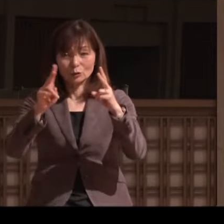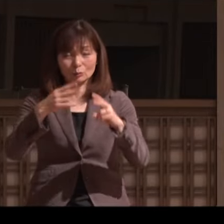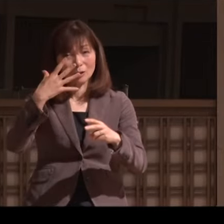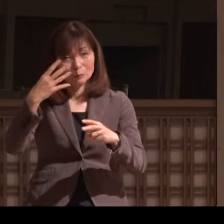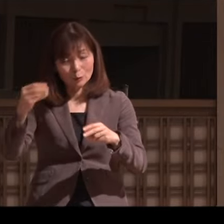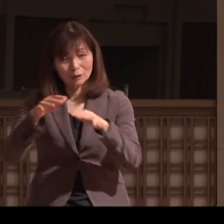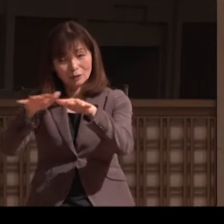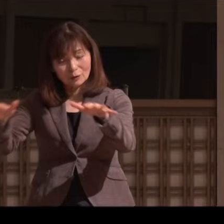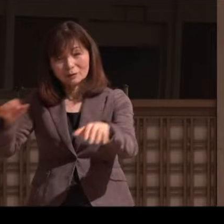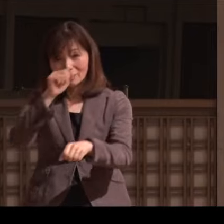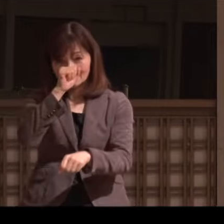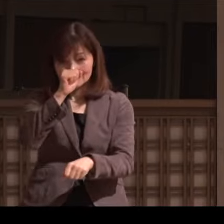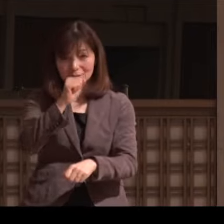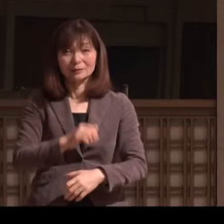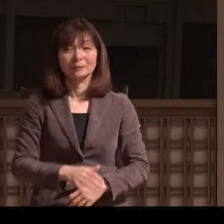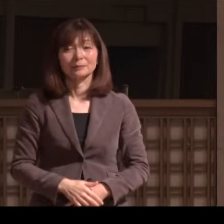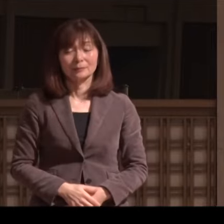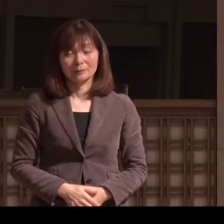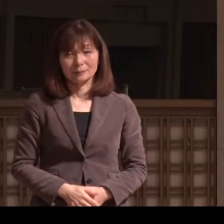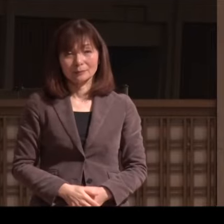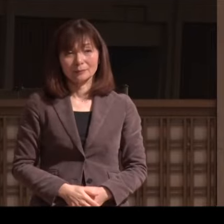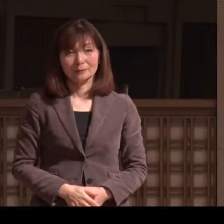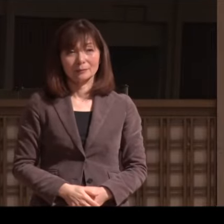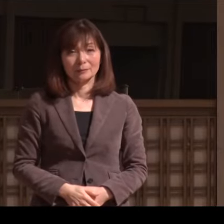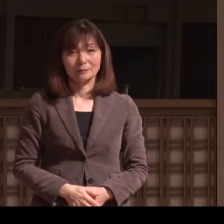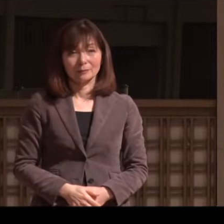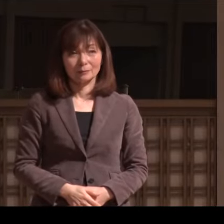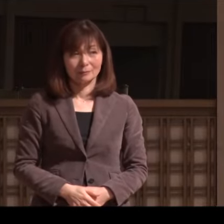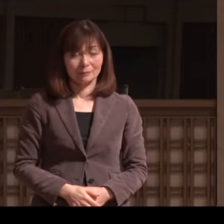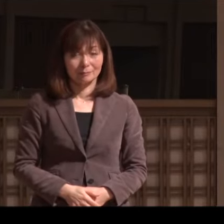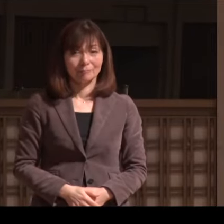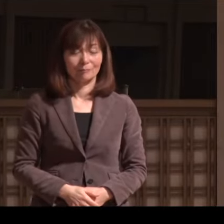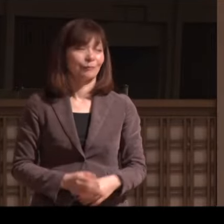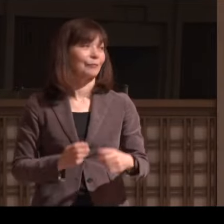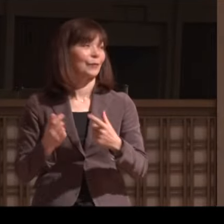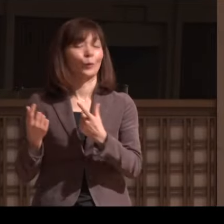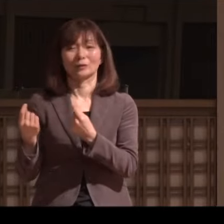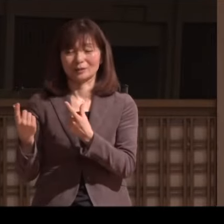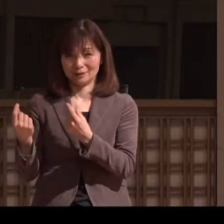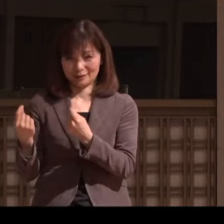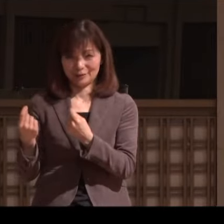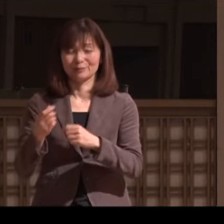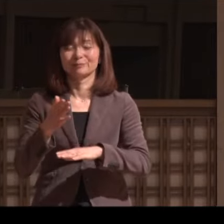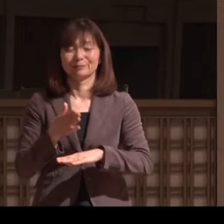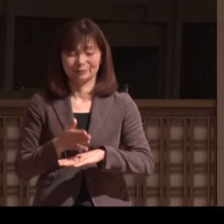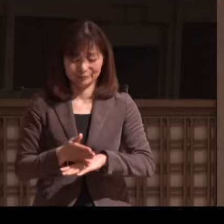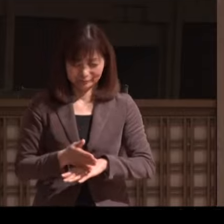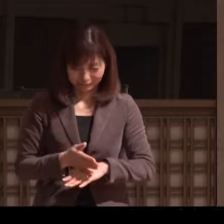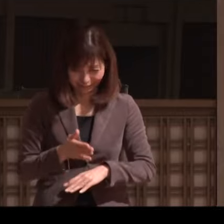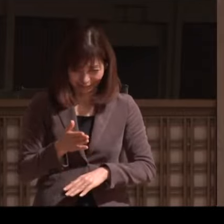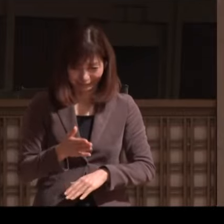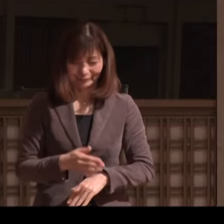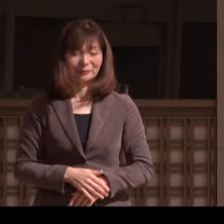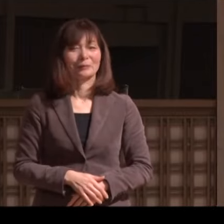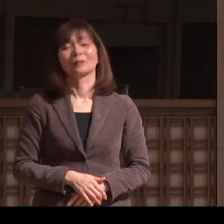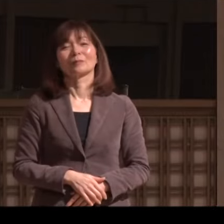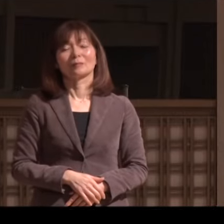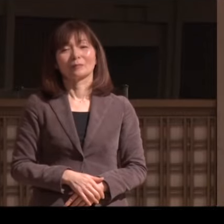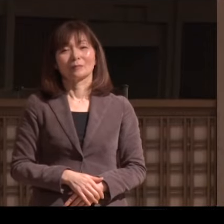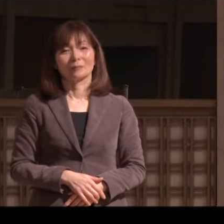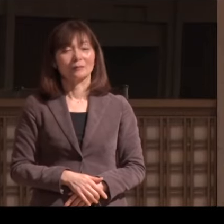ますはいありがとうございましたはいあの同じですありがとうございましたはいありがとうございまし